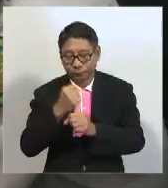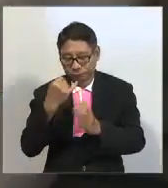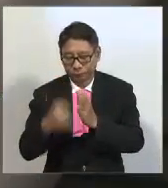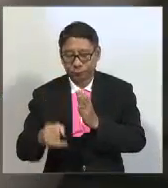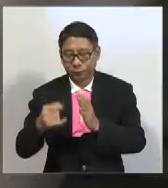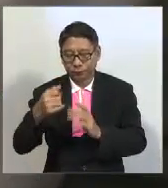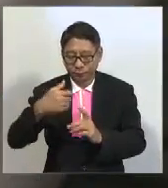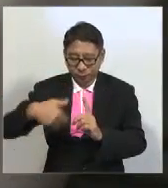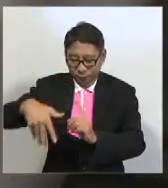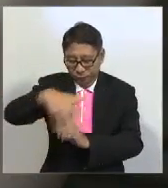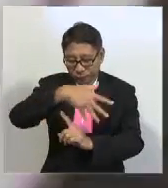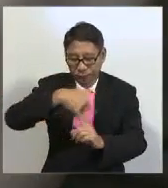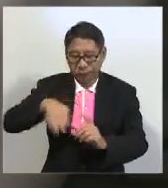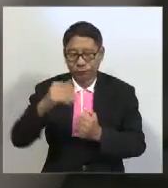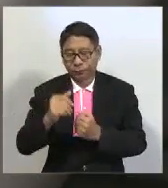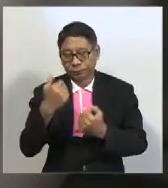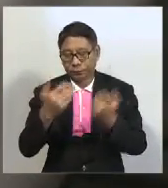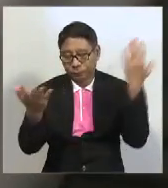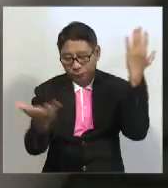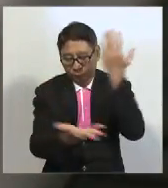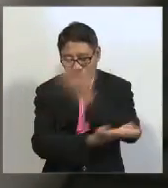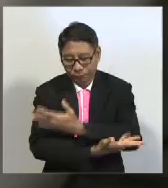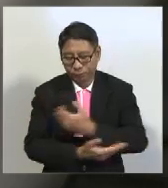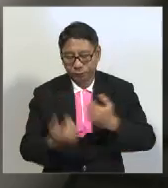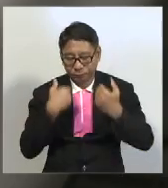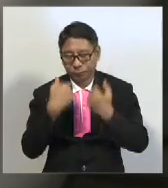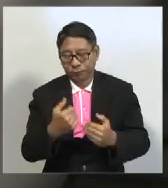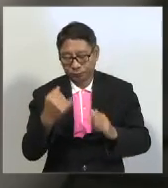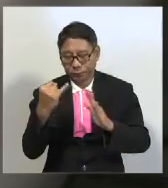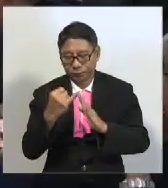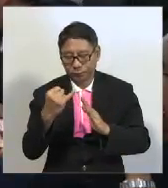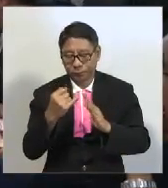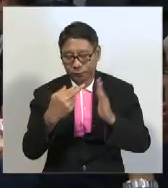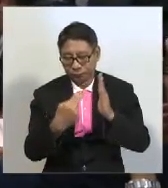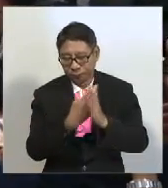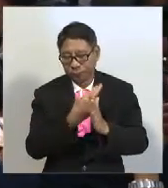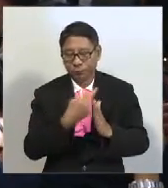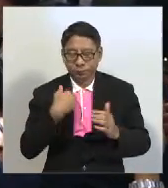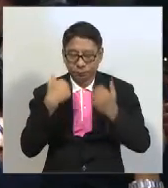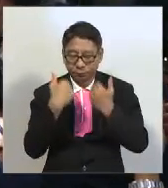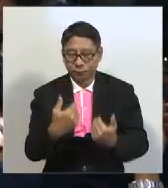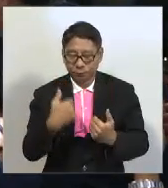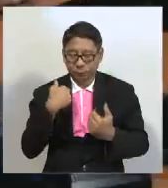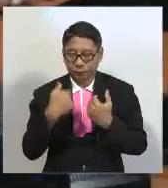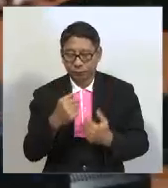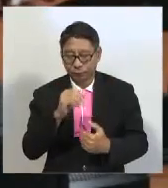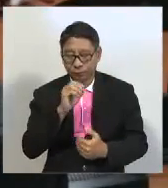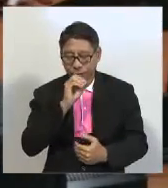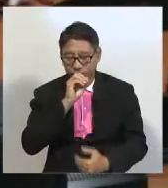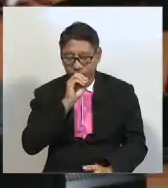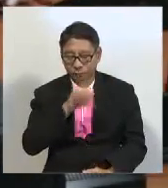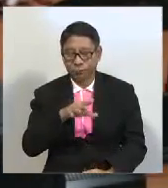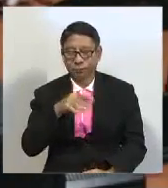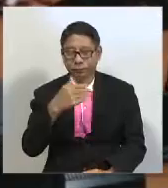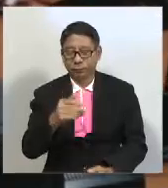มชาติและสิ่งแวดล้อมในข้อหาบุกรุกป่าสงวนในอำเภอจอมบึงซึ่งพันตำรวจเอกทัศภูมิจารุป